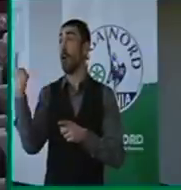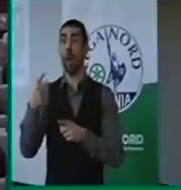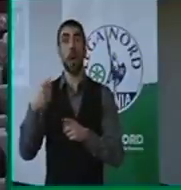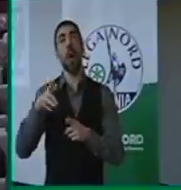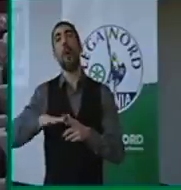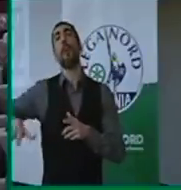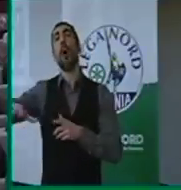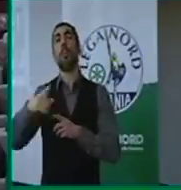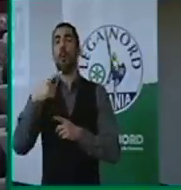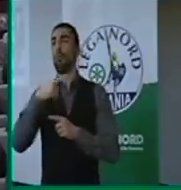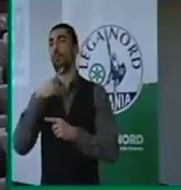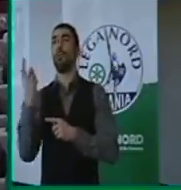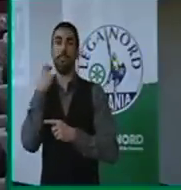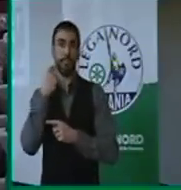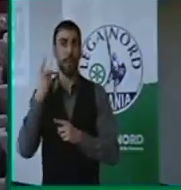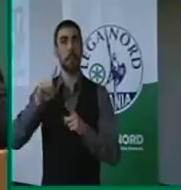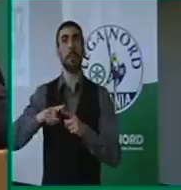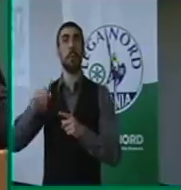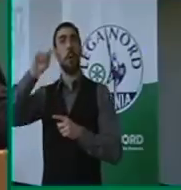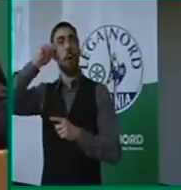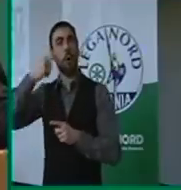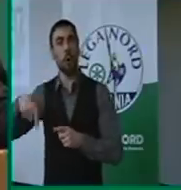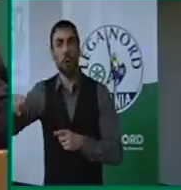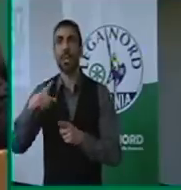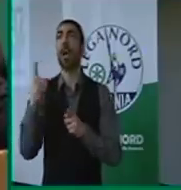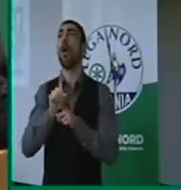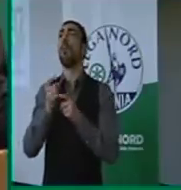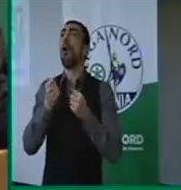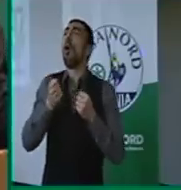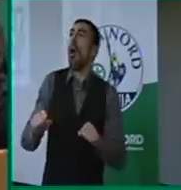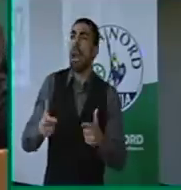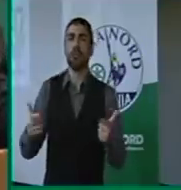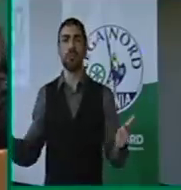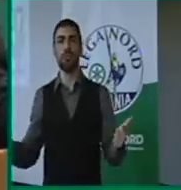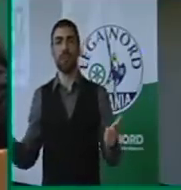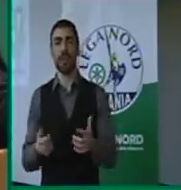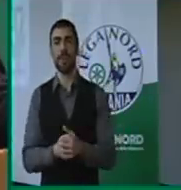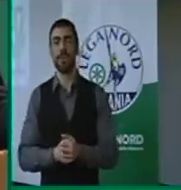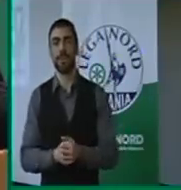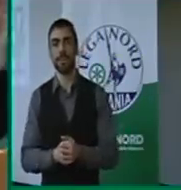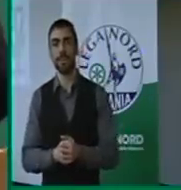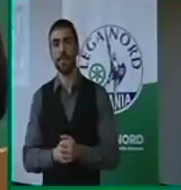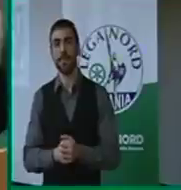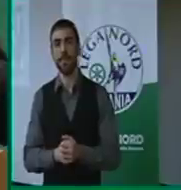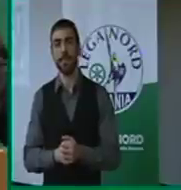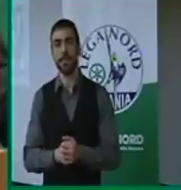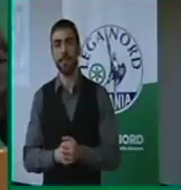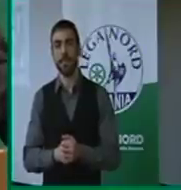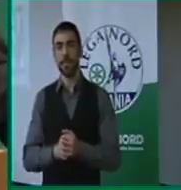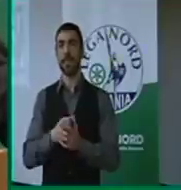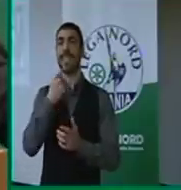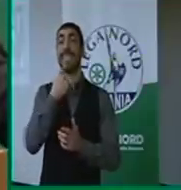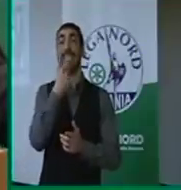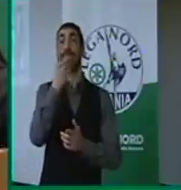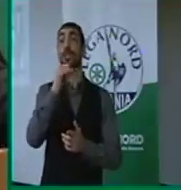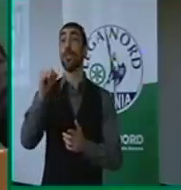Questo popolo di Lazzaroni Eh questo popolo di gente che non ha il coraggio delle proprie azioni bene intanto per i 150